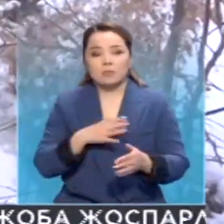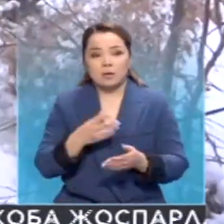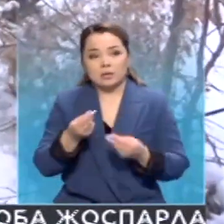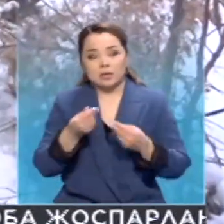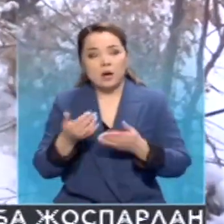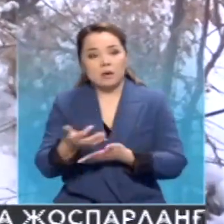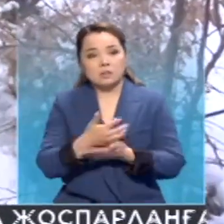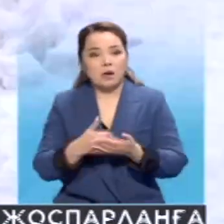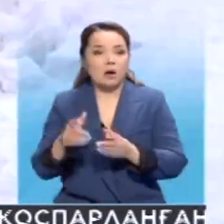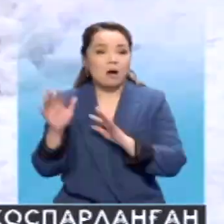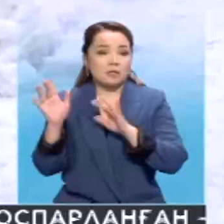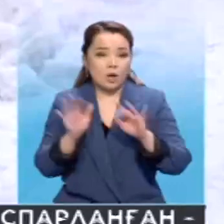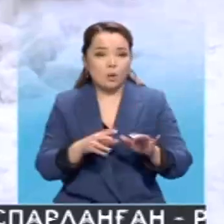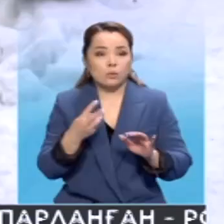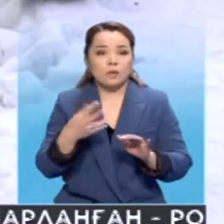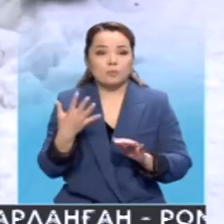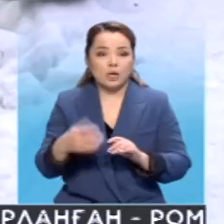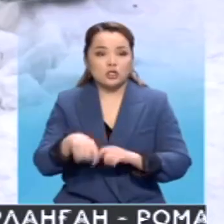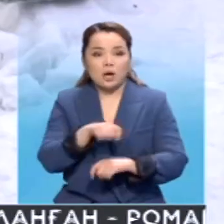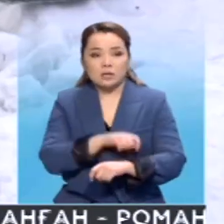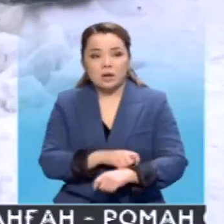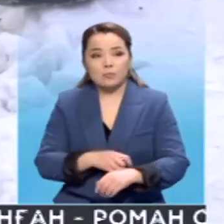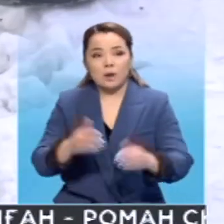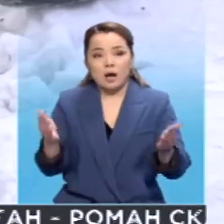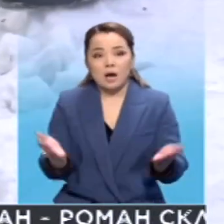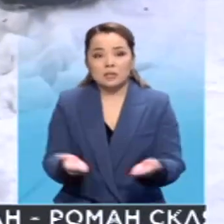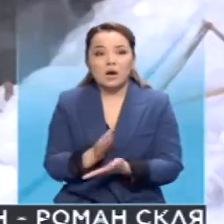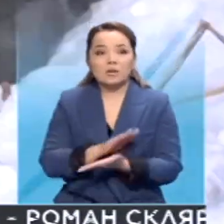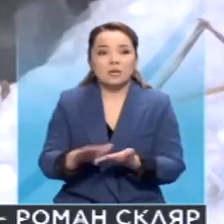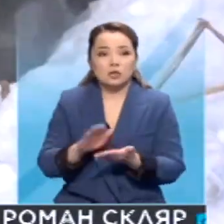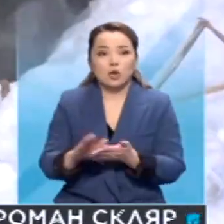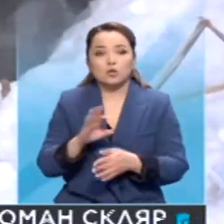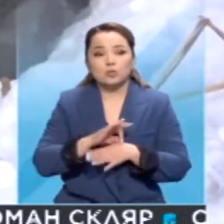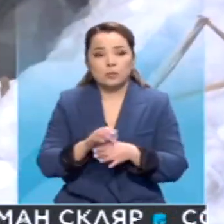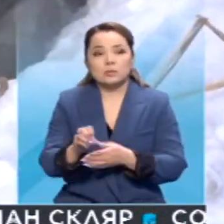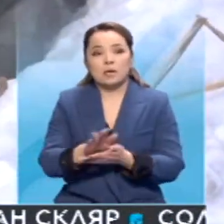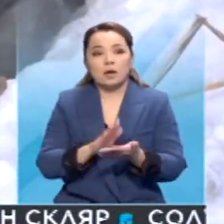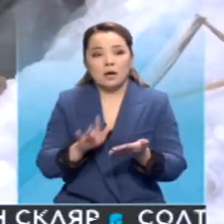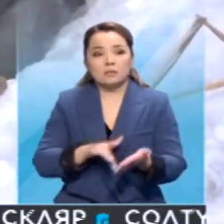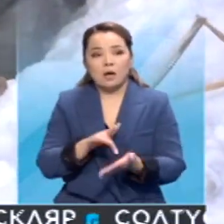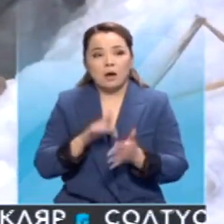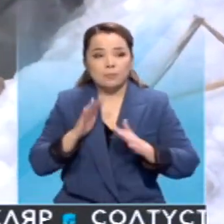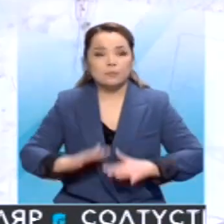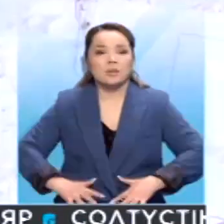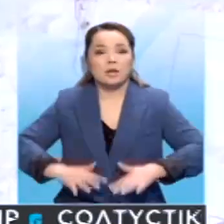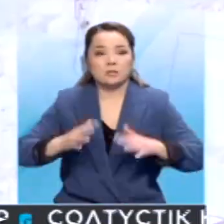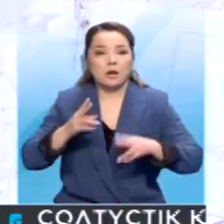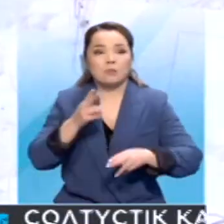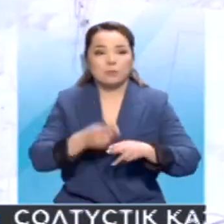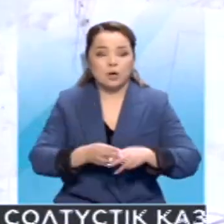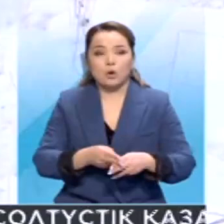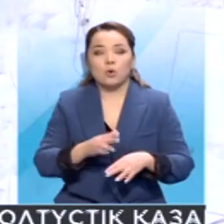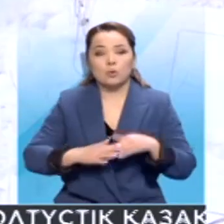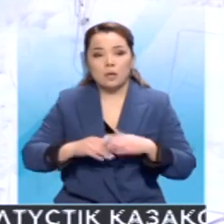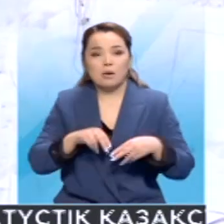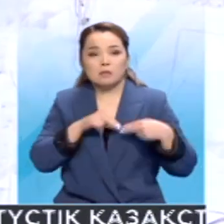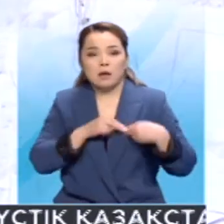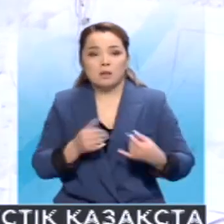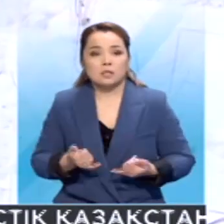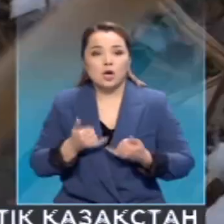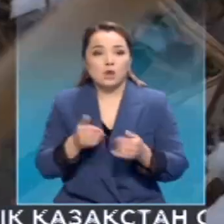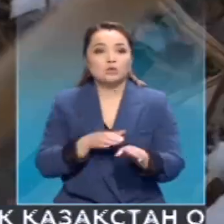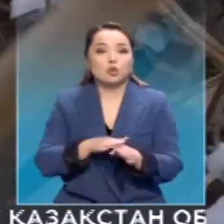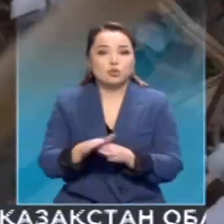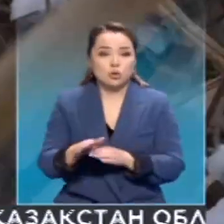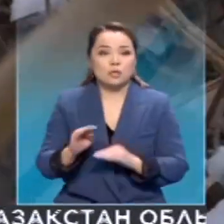шығарылып, 35 шақырым арық тазартылған. Жұмыс әлі күнге жалғасып жатыр. Қала басшылығы тасқыннан қорғану үшін қолда бар техниканы